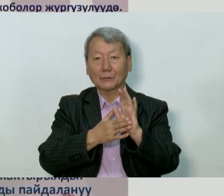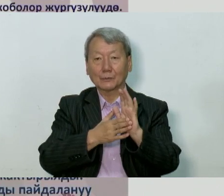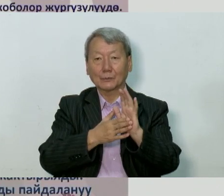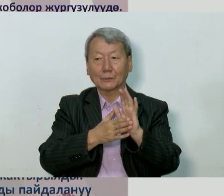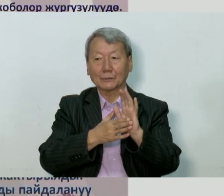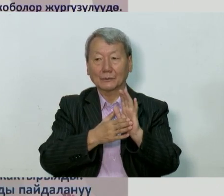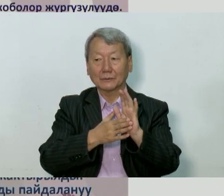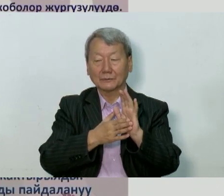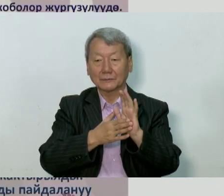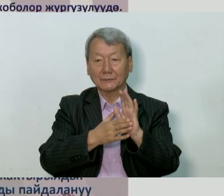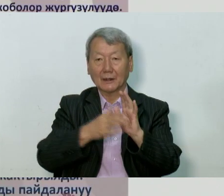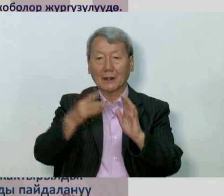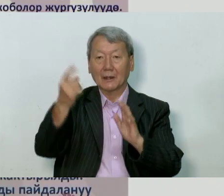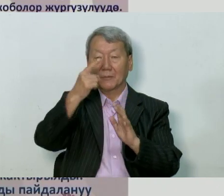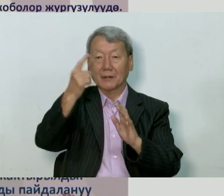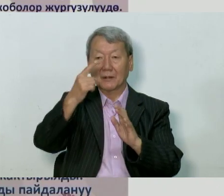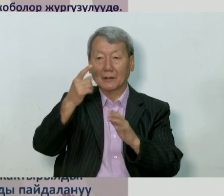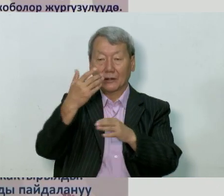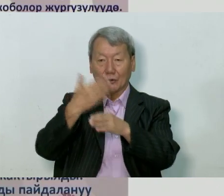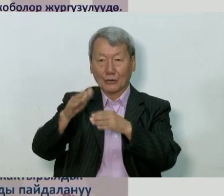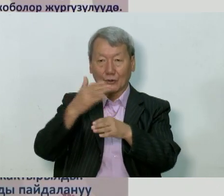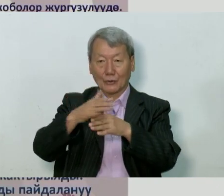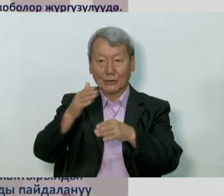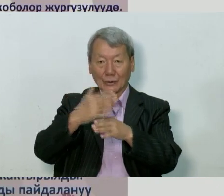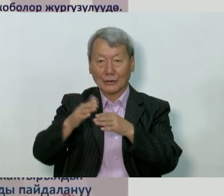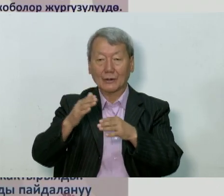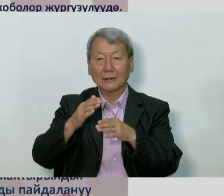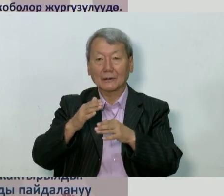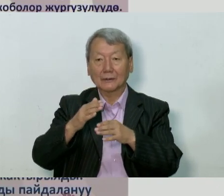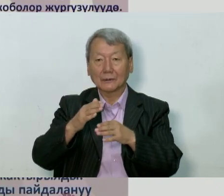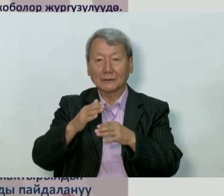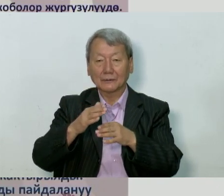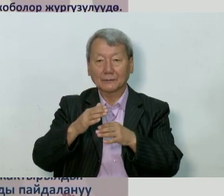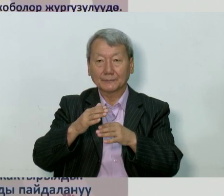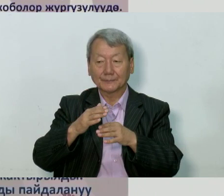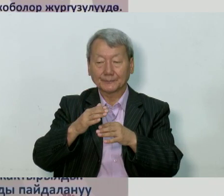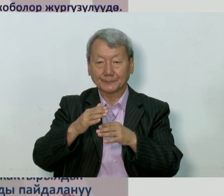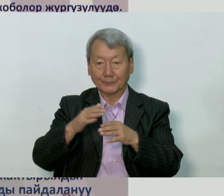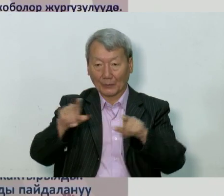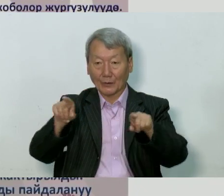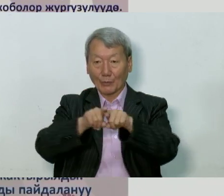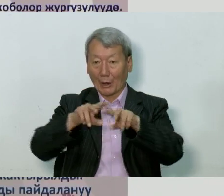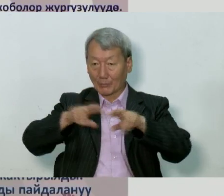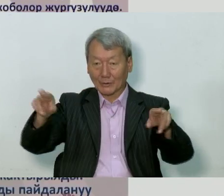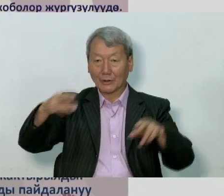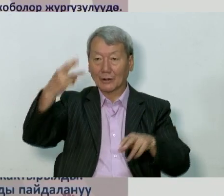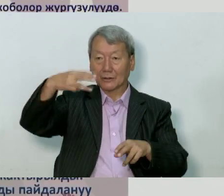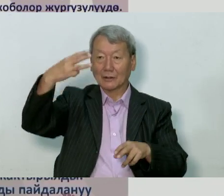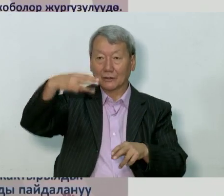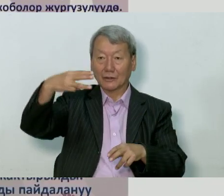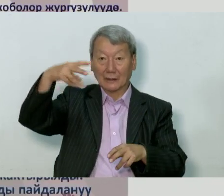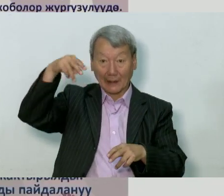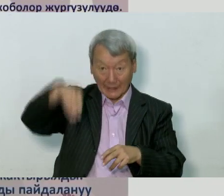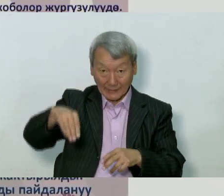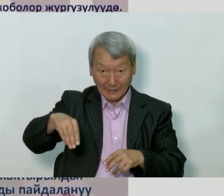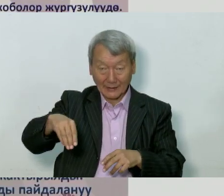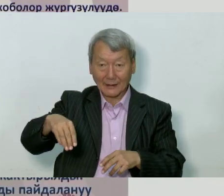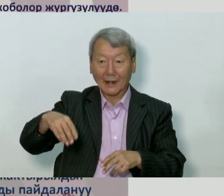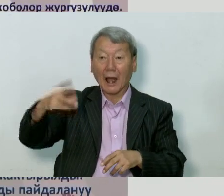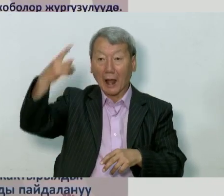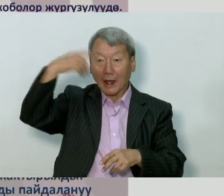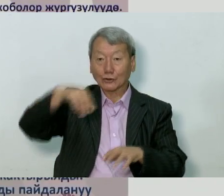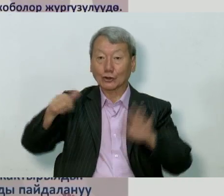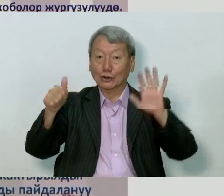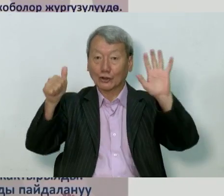биринчи кредитке окшош мөөнөтү 38 жыл, анын ичинде